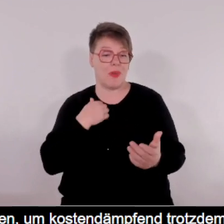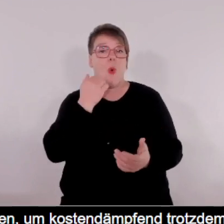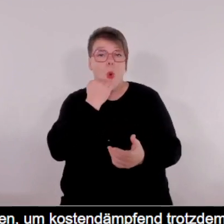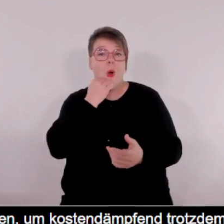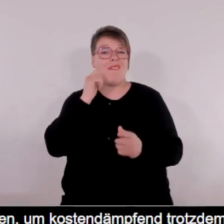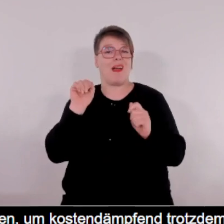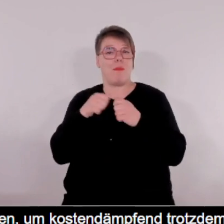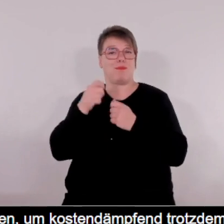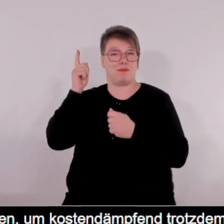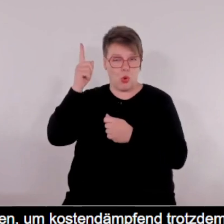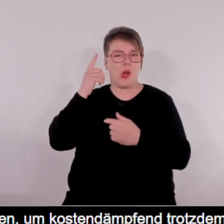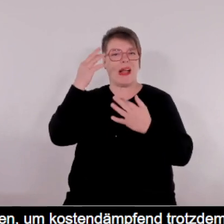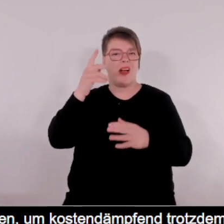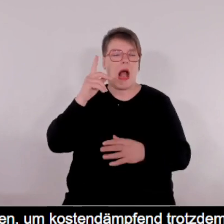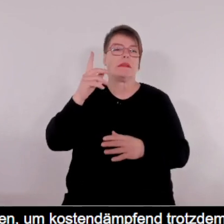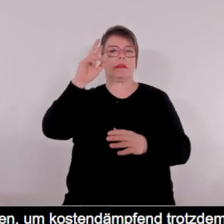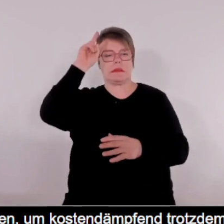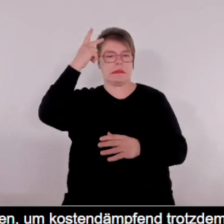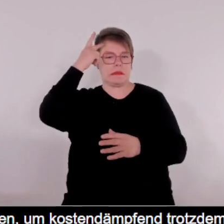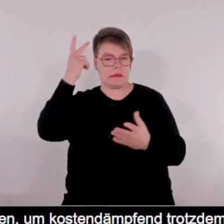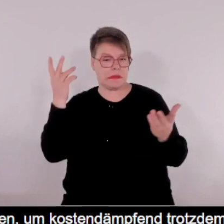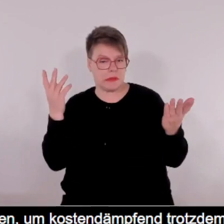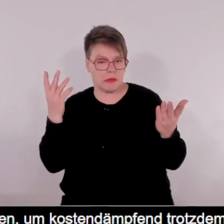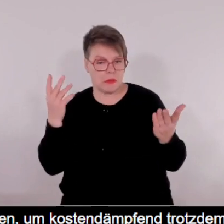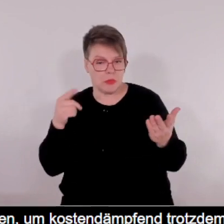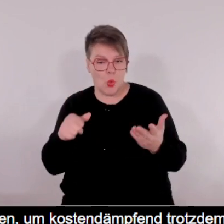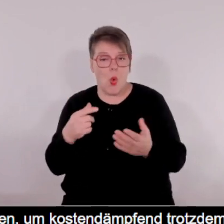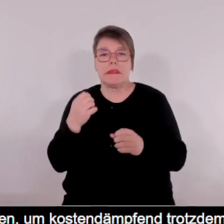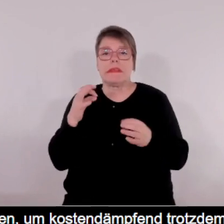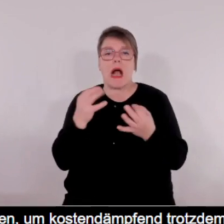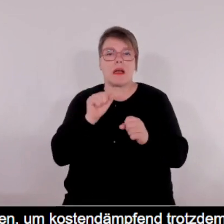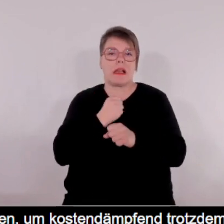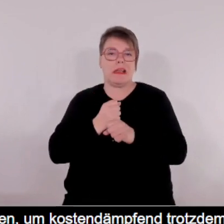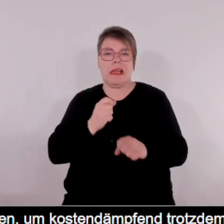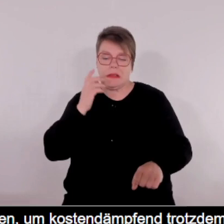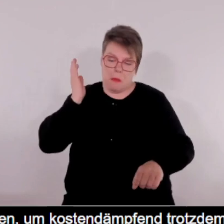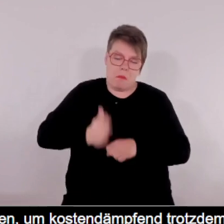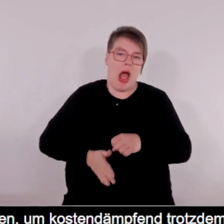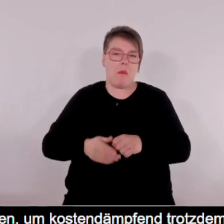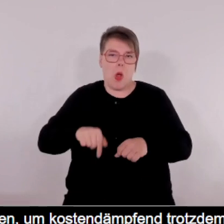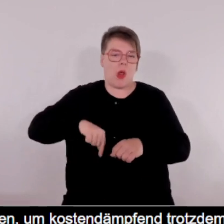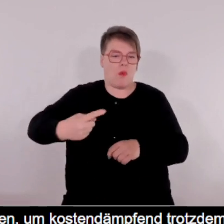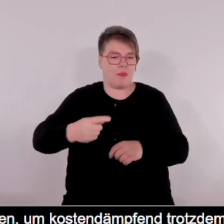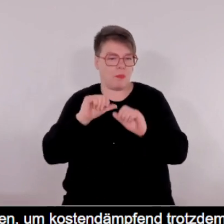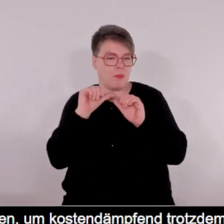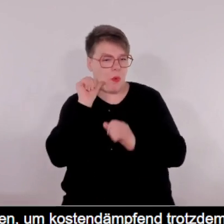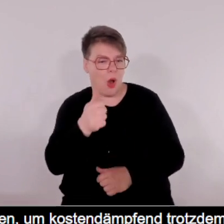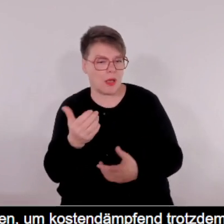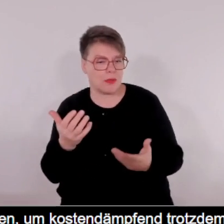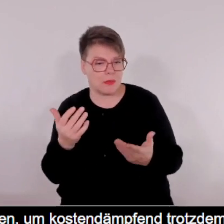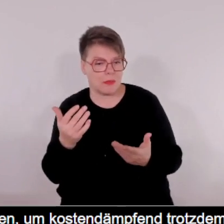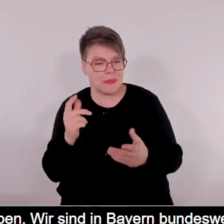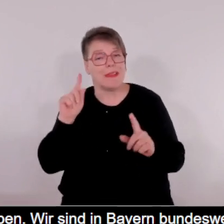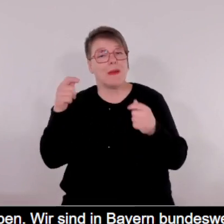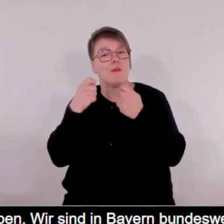Wärmenetze auch zu bezuschussen. Das reicht natürlich dann hinten und vorne nicht, um hier voranzukommen. Also hier bleibt